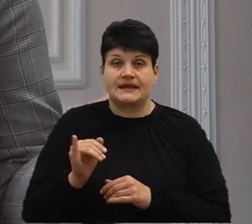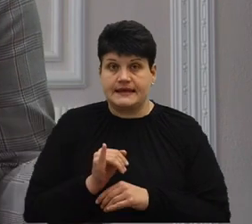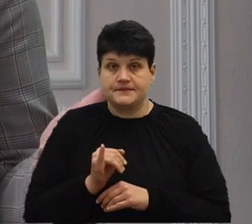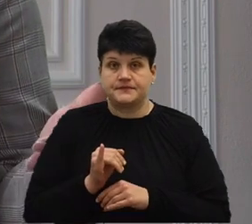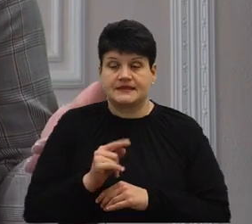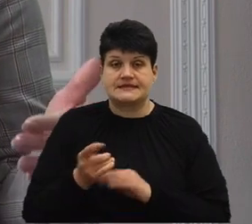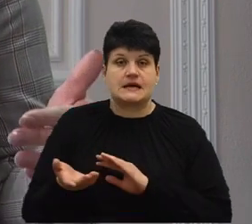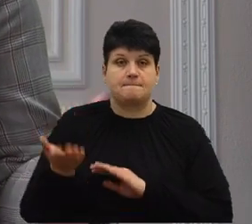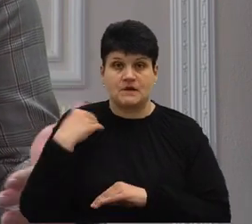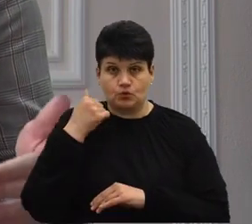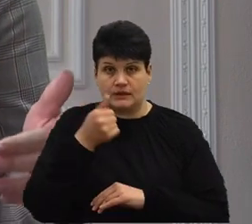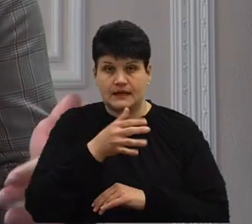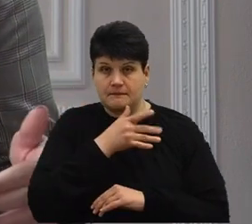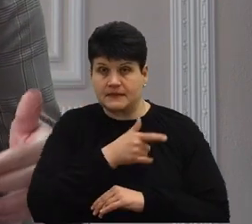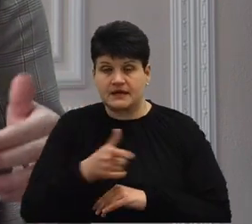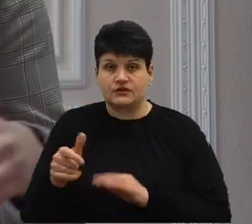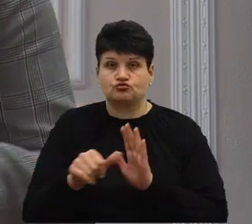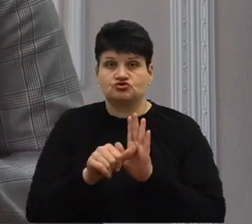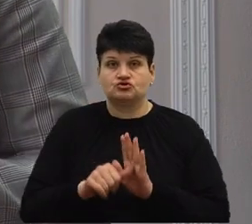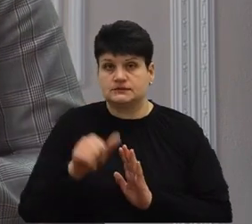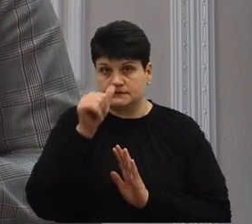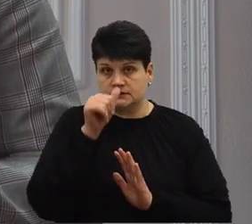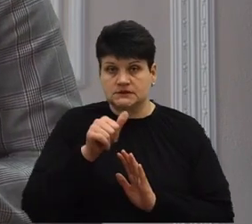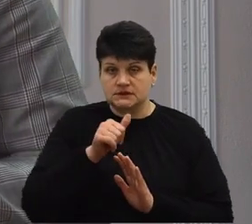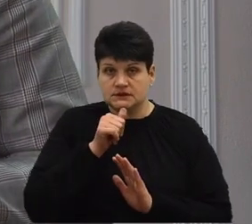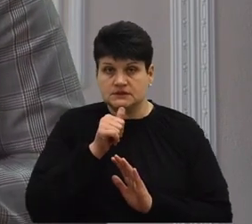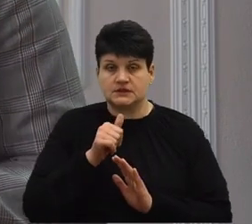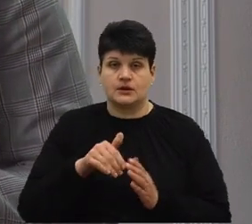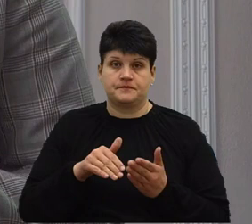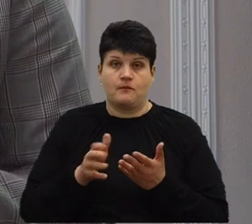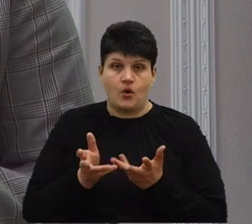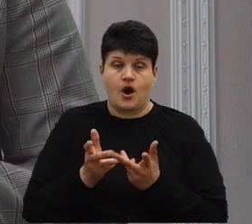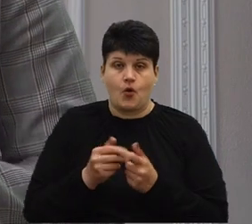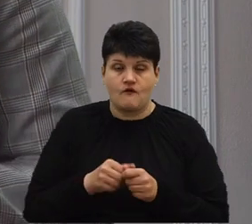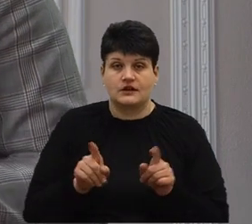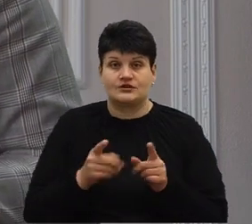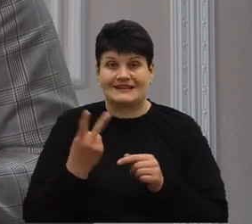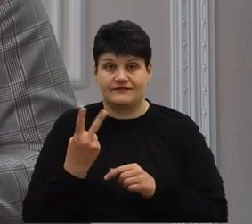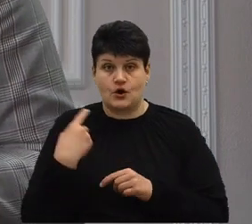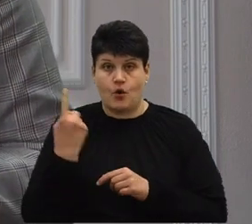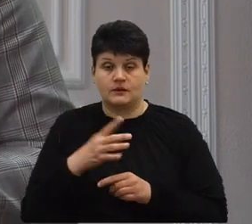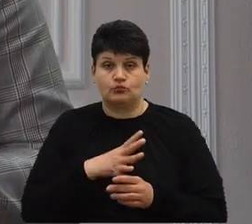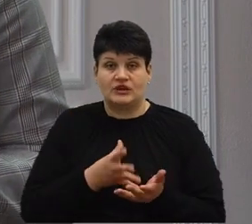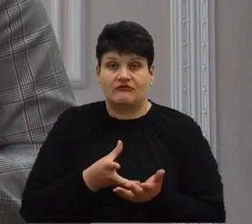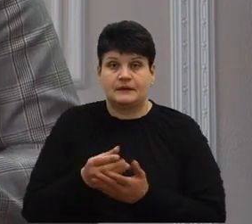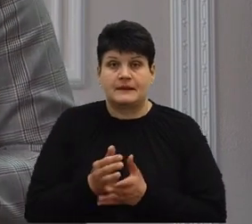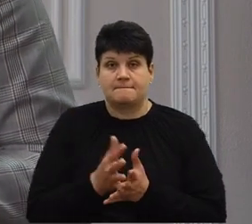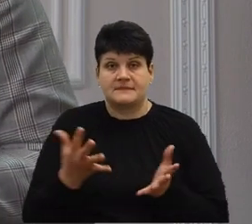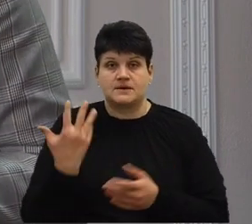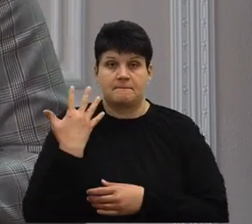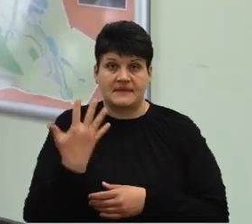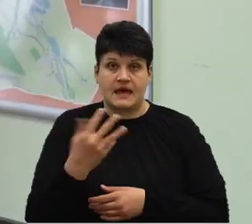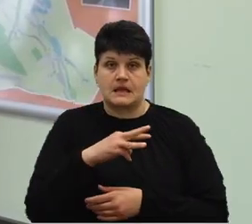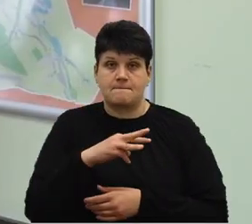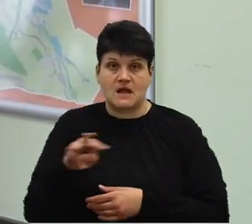минулий період за минулих 6 місяців з донорами підрахували що на Ці дві області були виплати більше 5 мільйонів